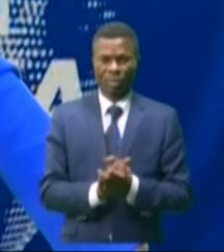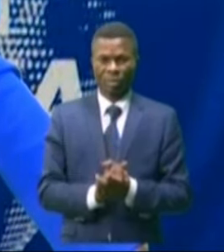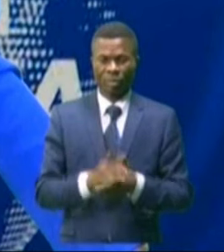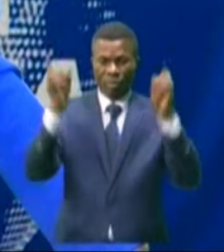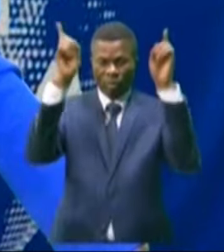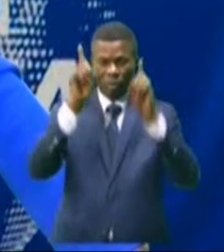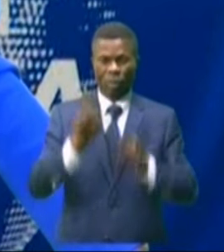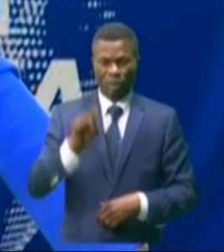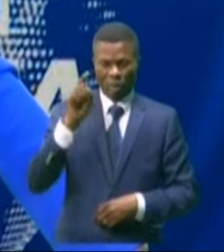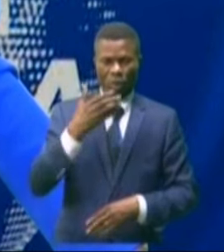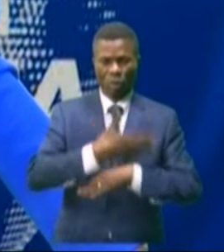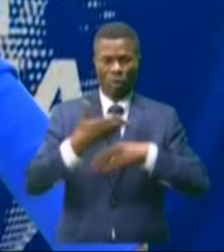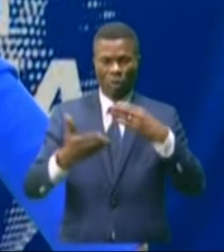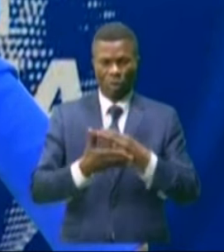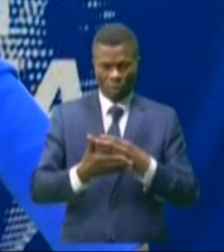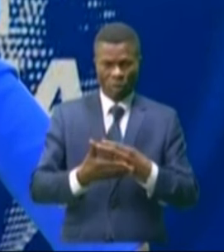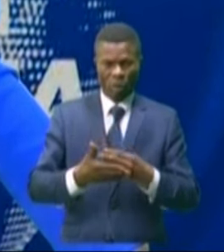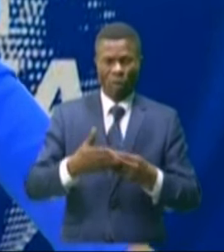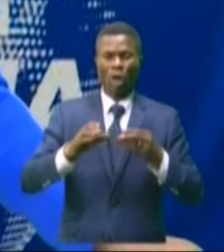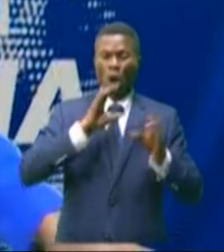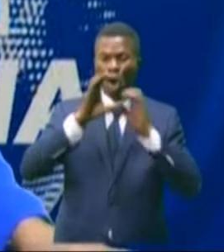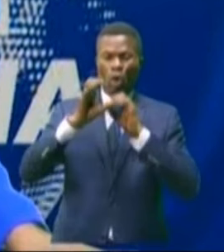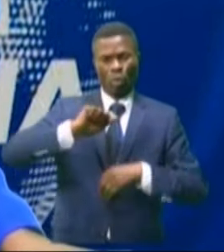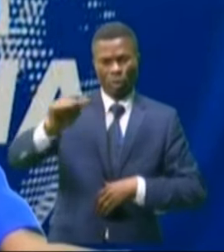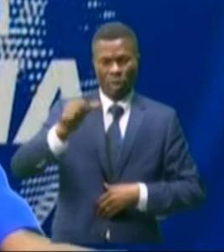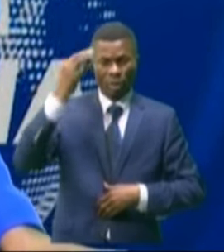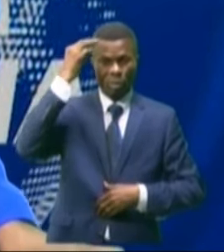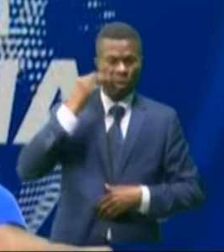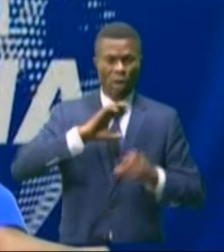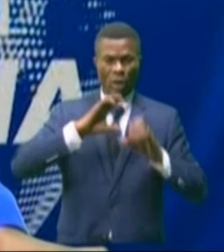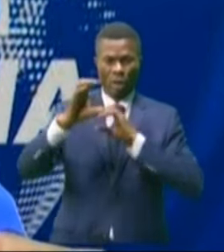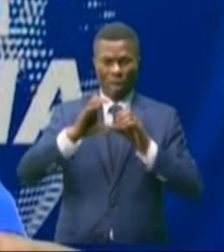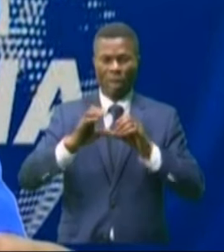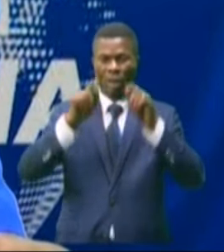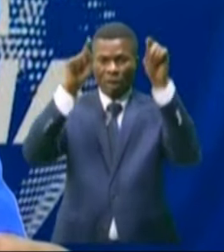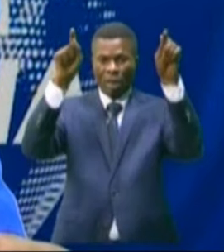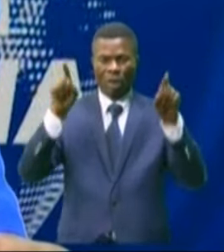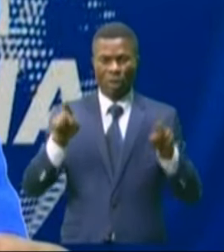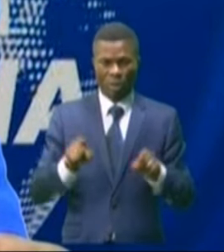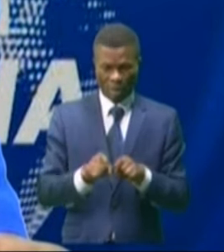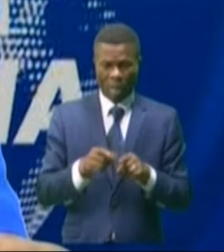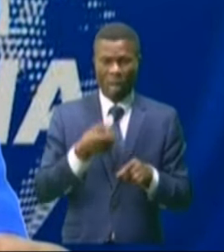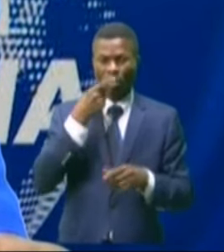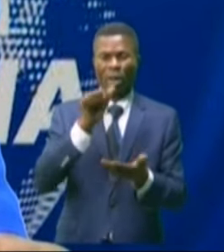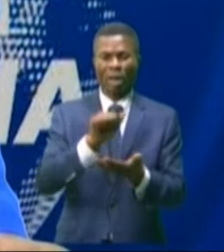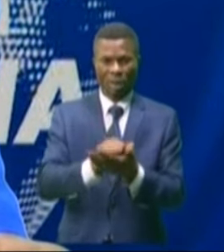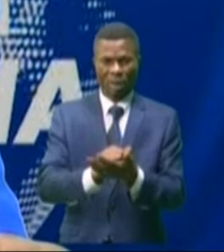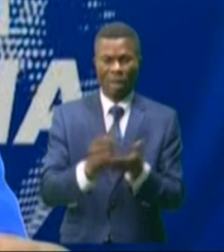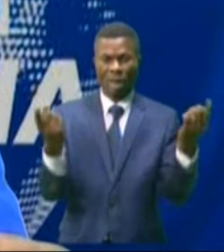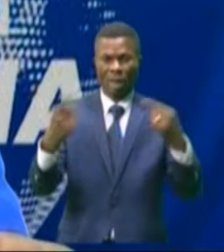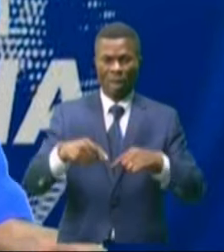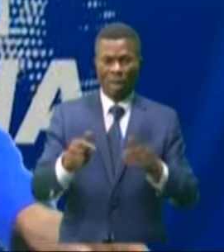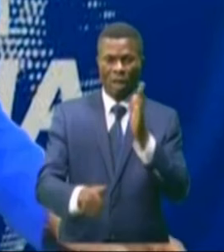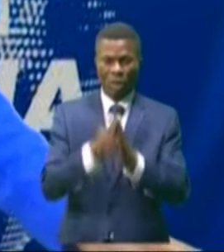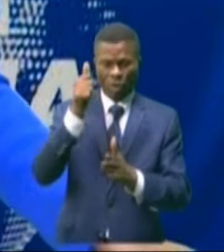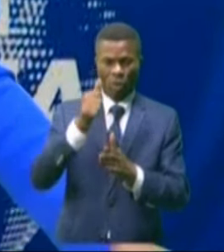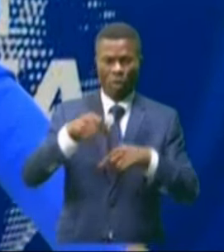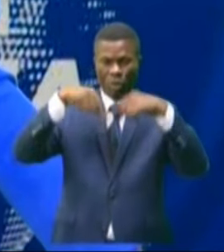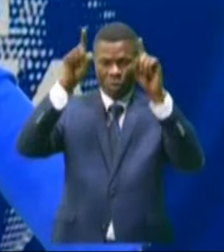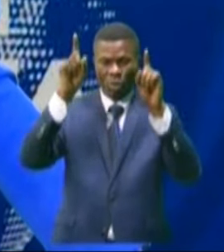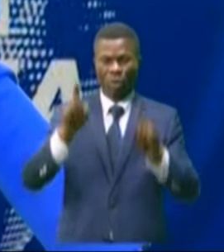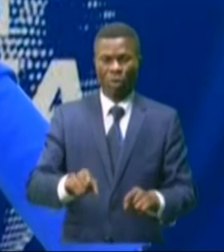L'Afrique doit construire sa propre communication. Le ministre de la Communication et Médias l'a évoqué lors de la 11e